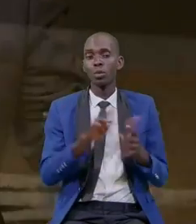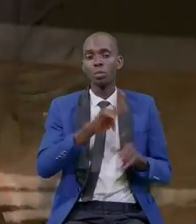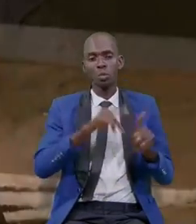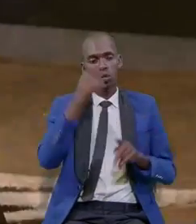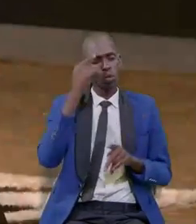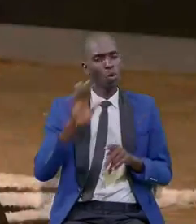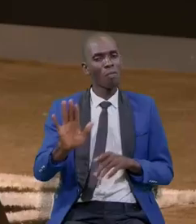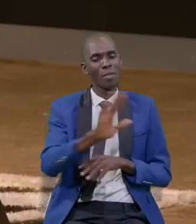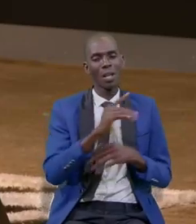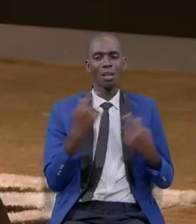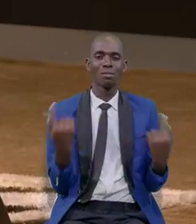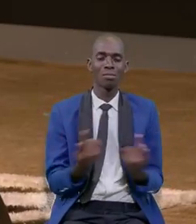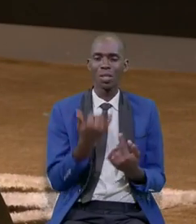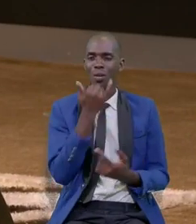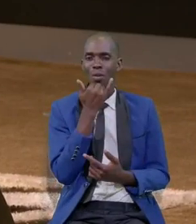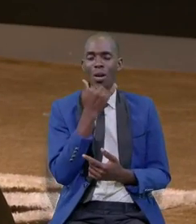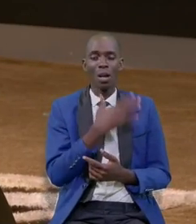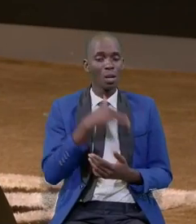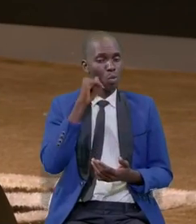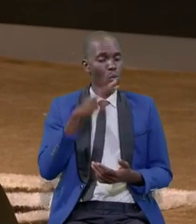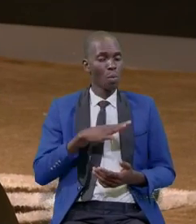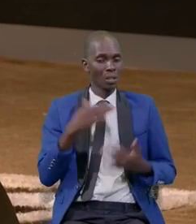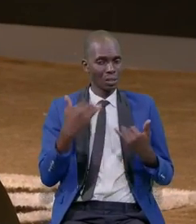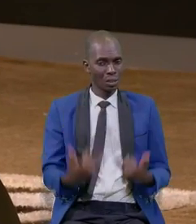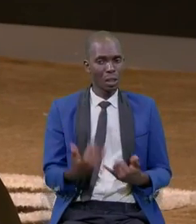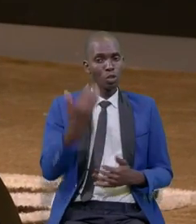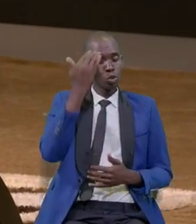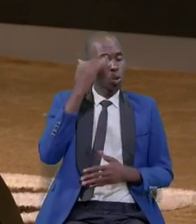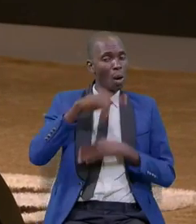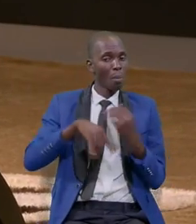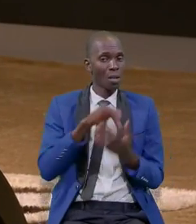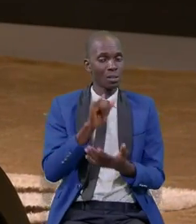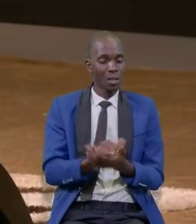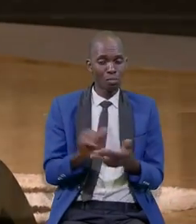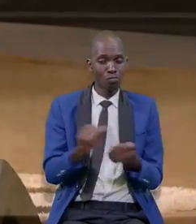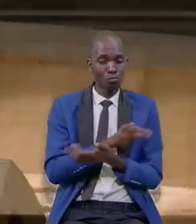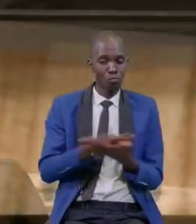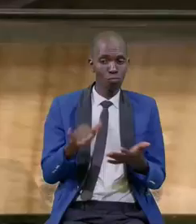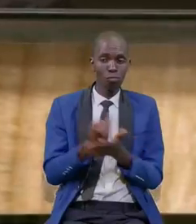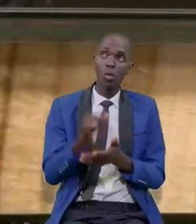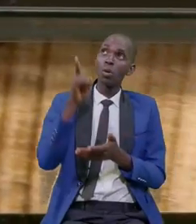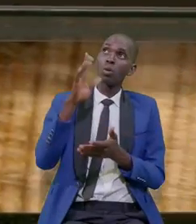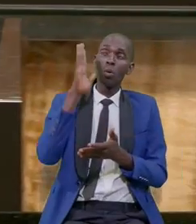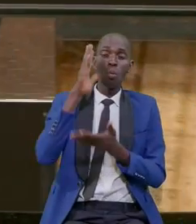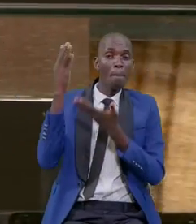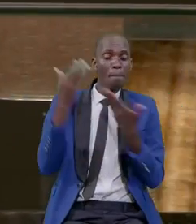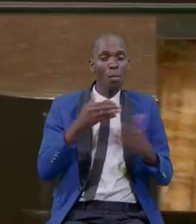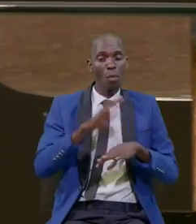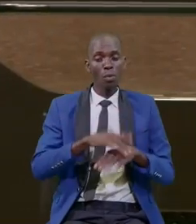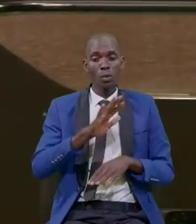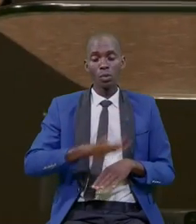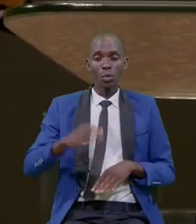cela. Elle a reconnu cela. Alors, pour que elle vienne maintenant s'offrir,